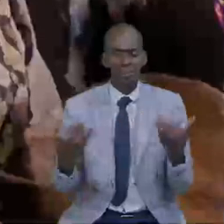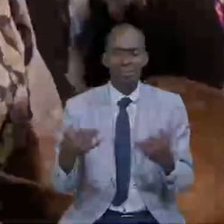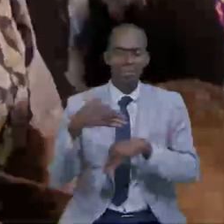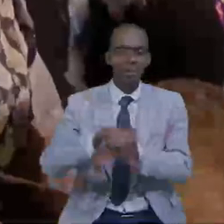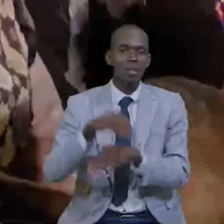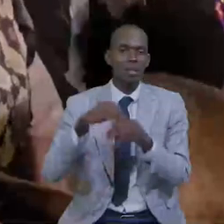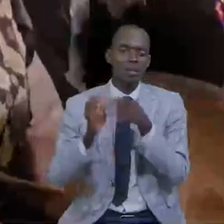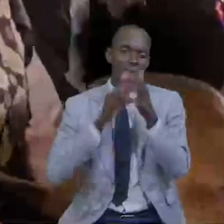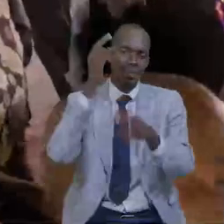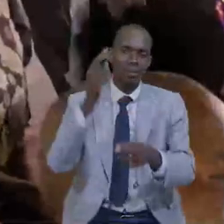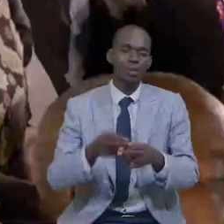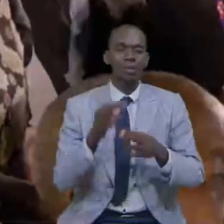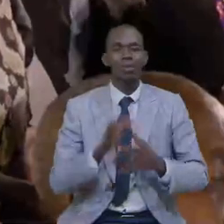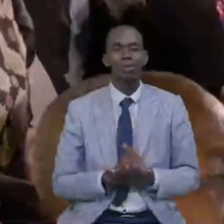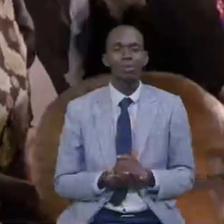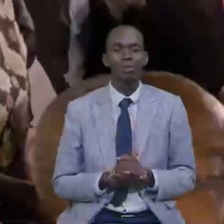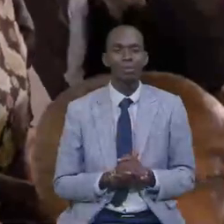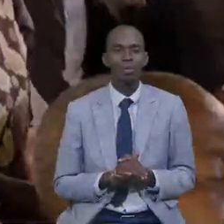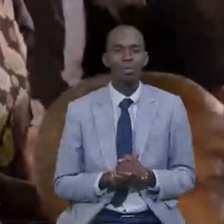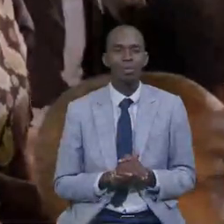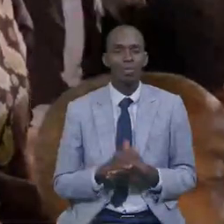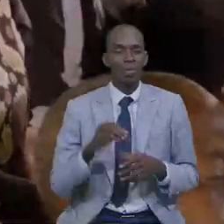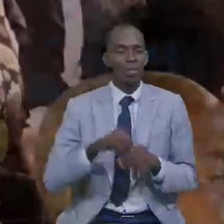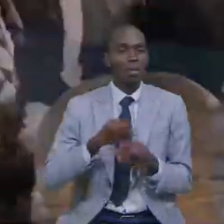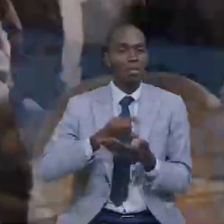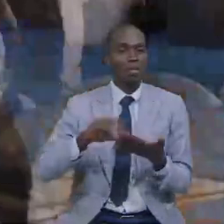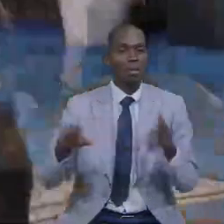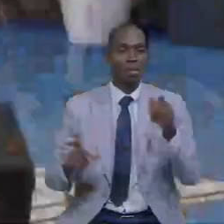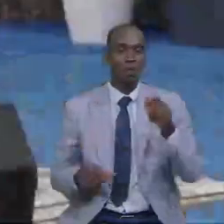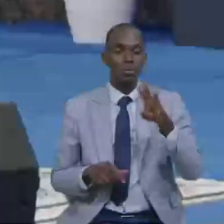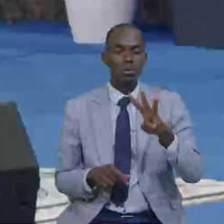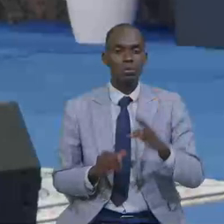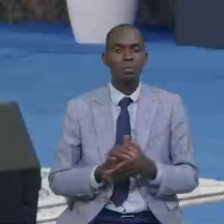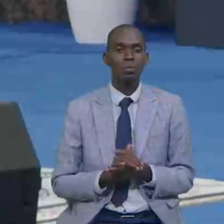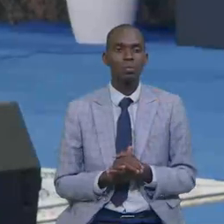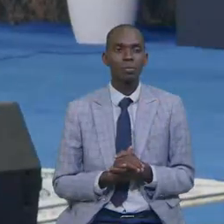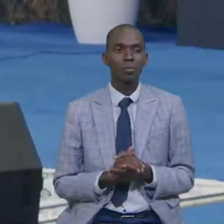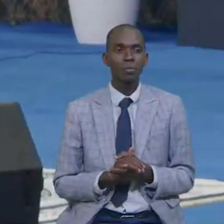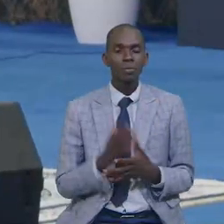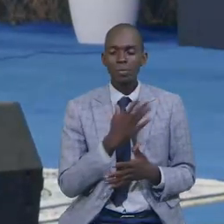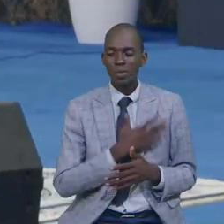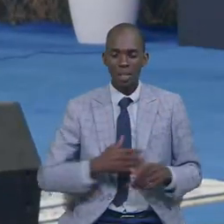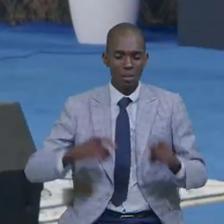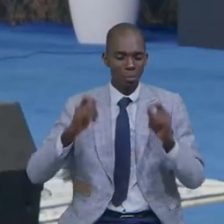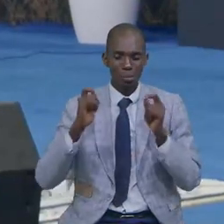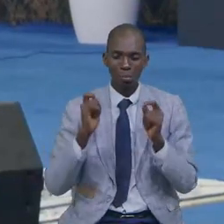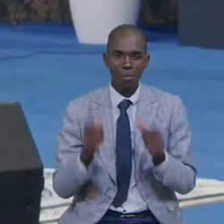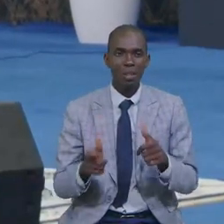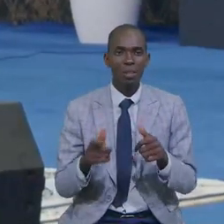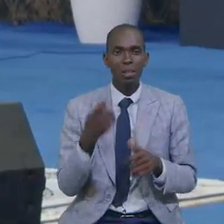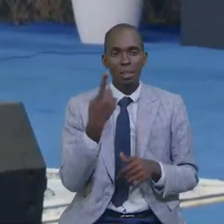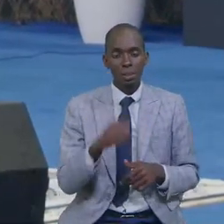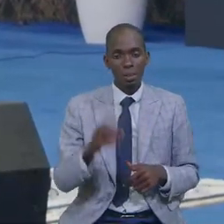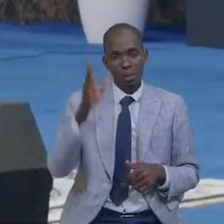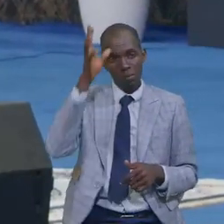va tout changer ce soir au nom de Jésus verset 24 aussitôt